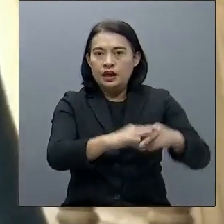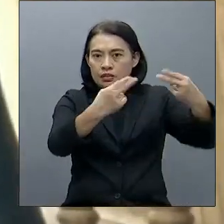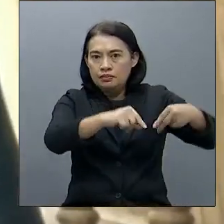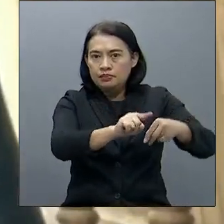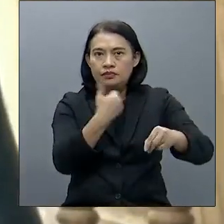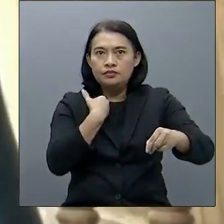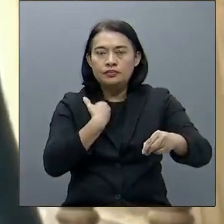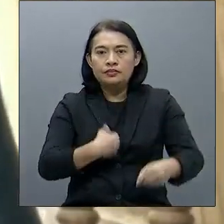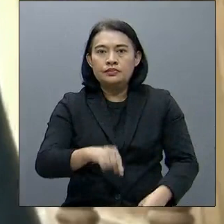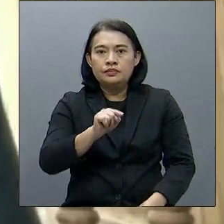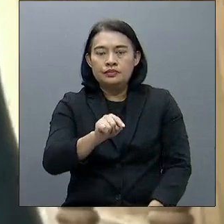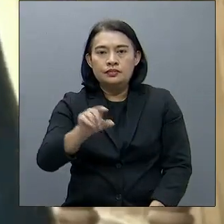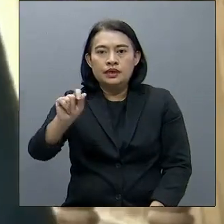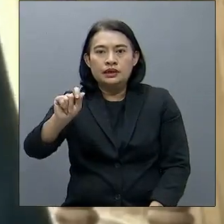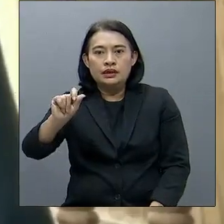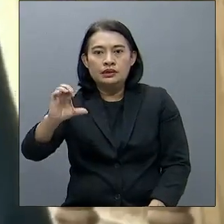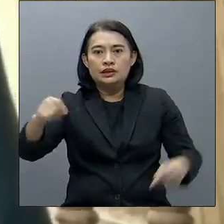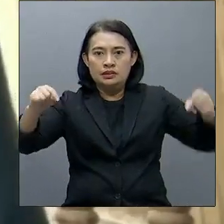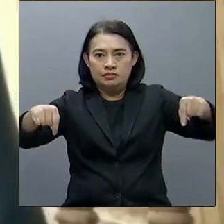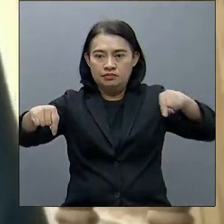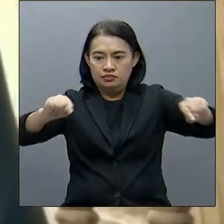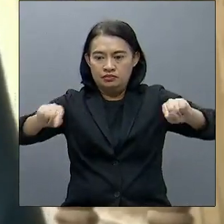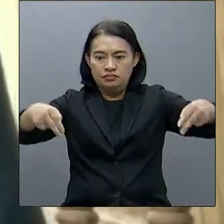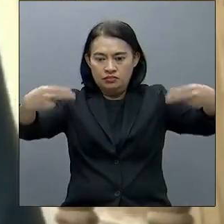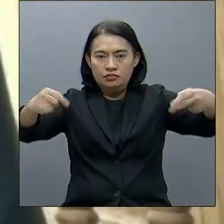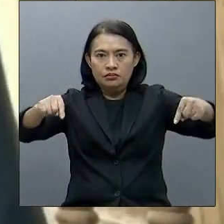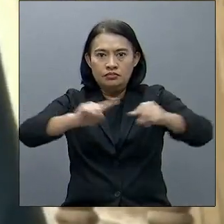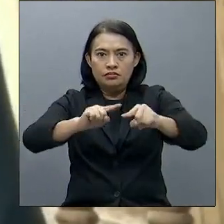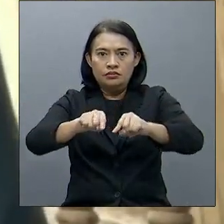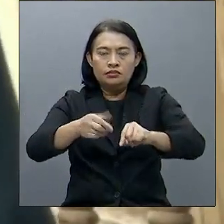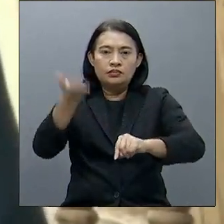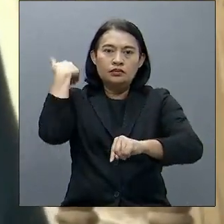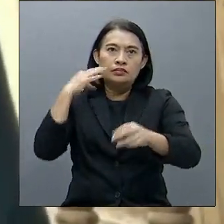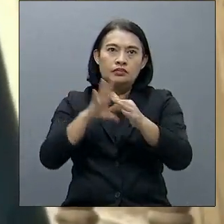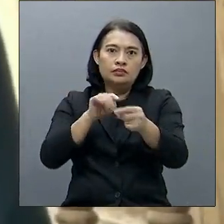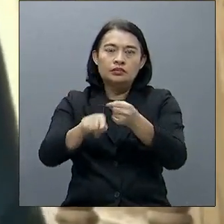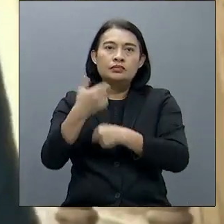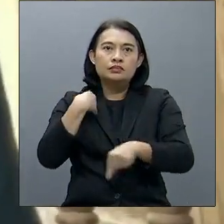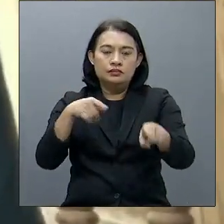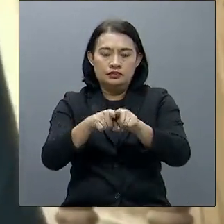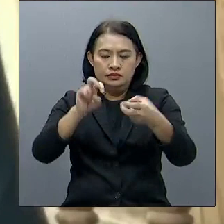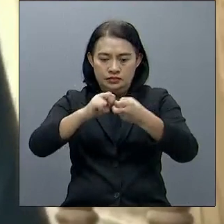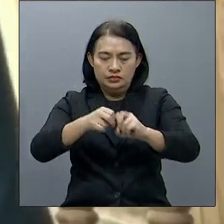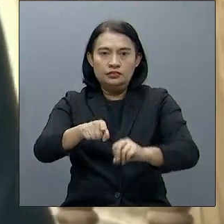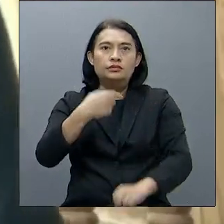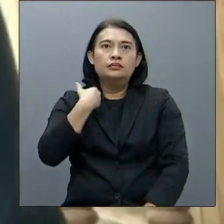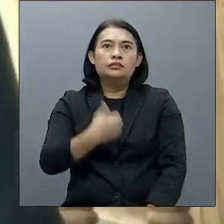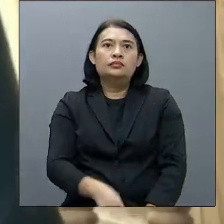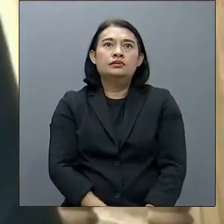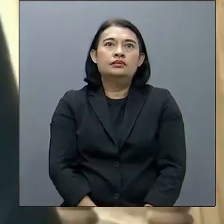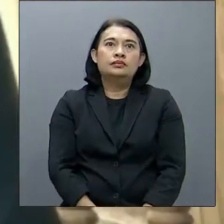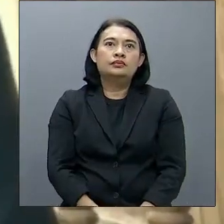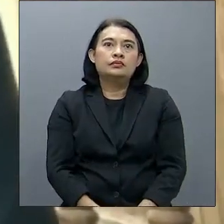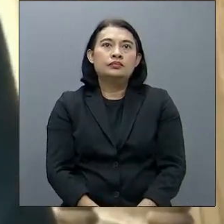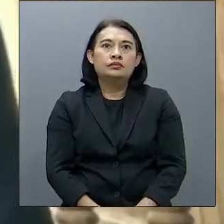แอป ACเมื่อไหร่นะครับว่ารอบที่แล้วแค่ขู่ผิดสะพานมันก็สร้างแรงสะเทือนได้ในระดับหนึ่งนะครับแล้วเมื่อไหร่